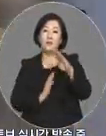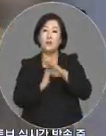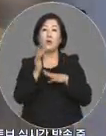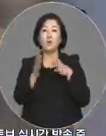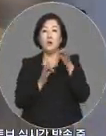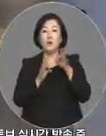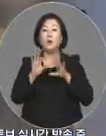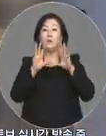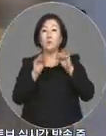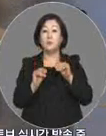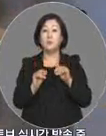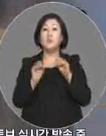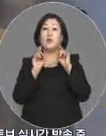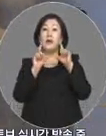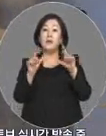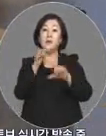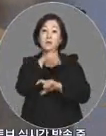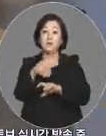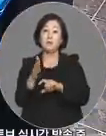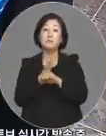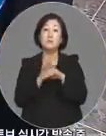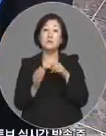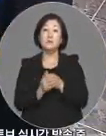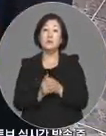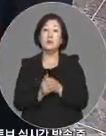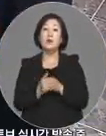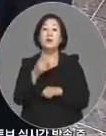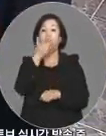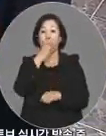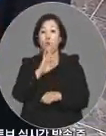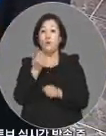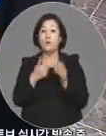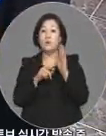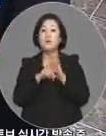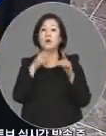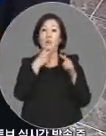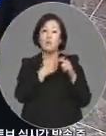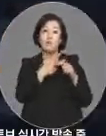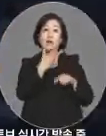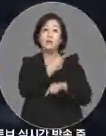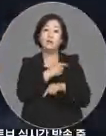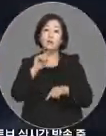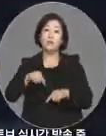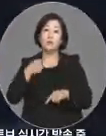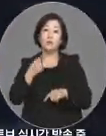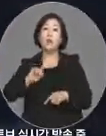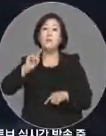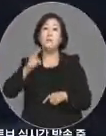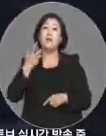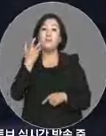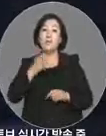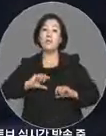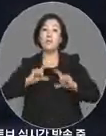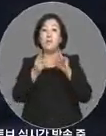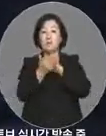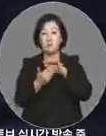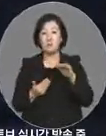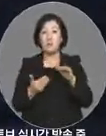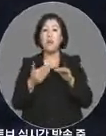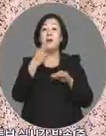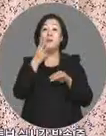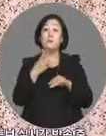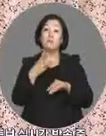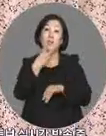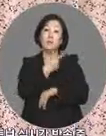정지 처분이 내려집니다. 방역 패스 효력을 유지하려면 2차 접종일로부터 180일이 지나기 전에 3차 접종을 해야